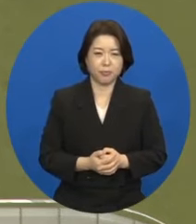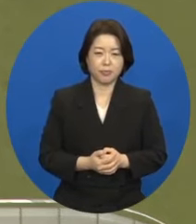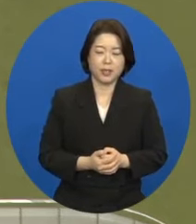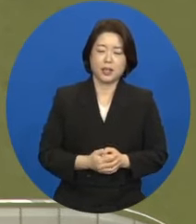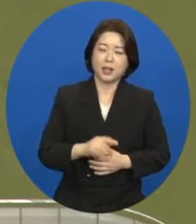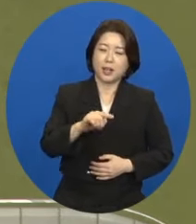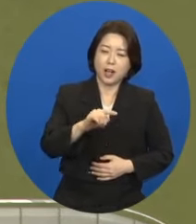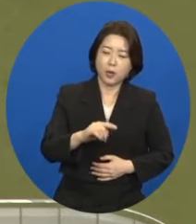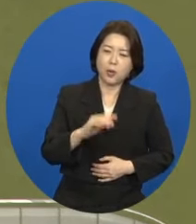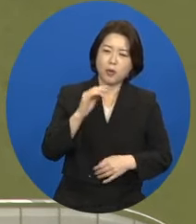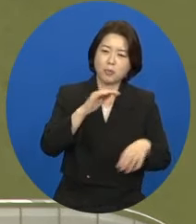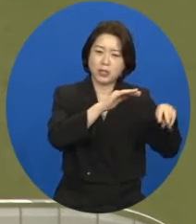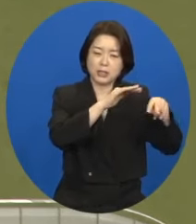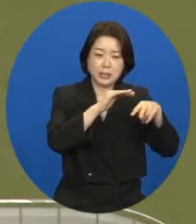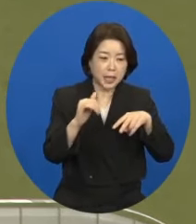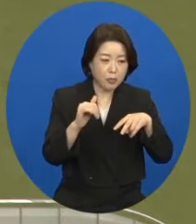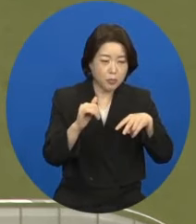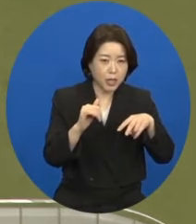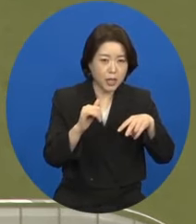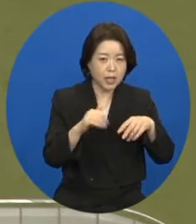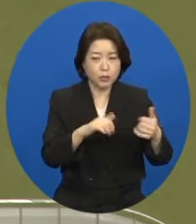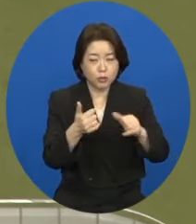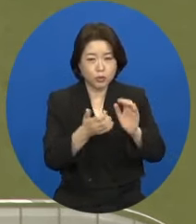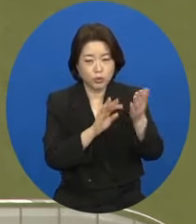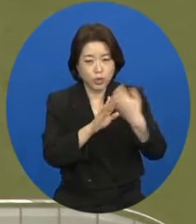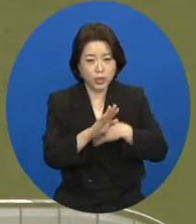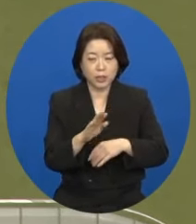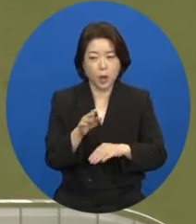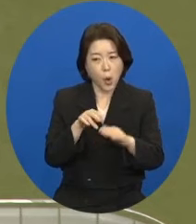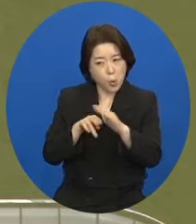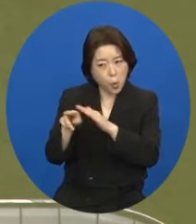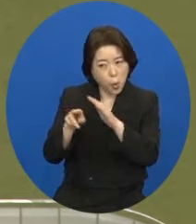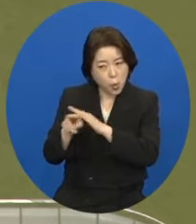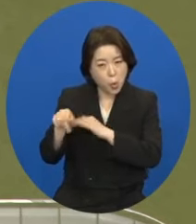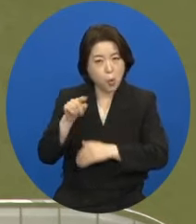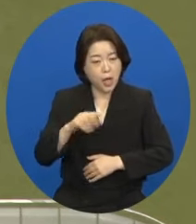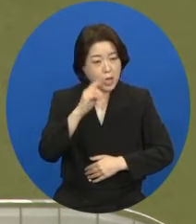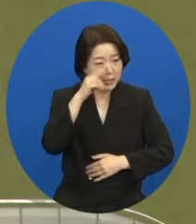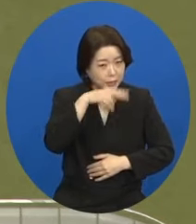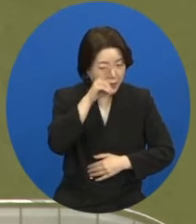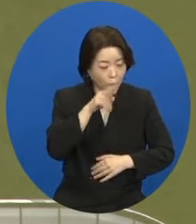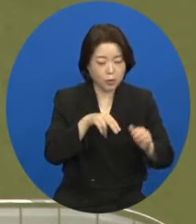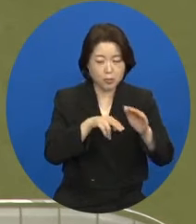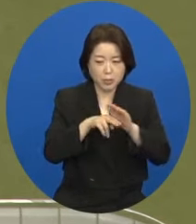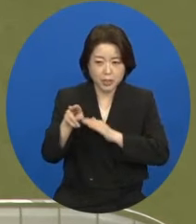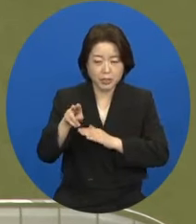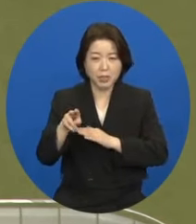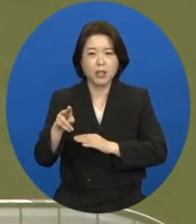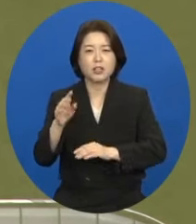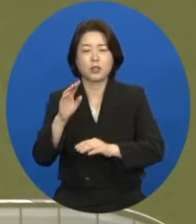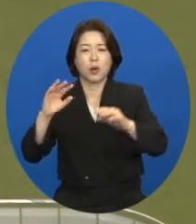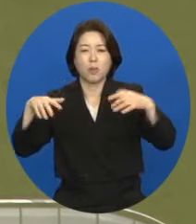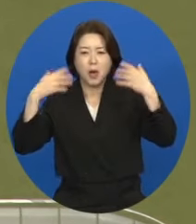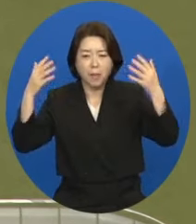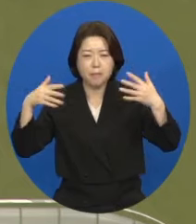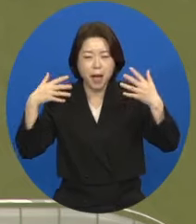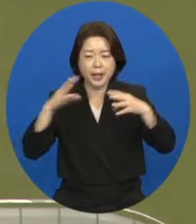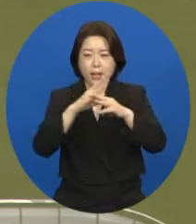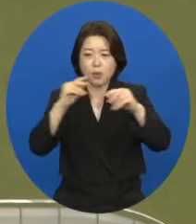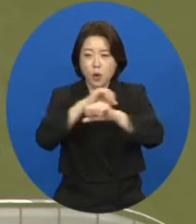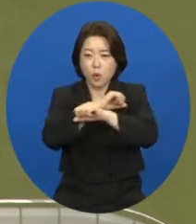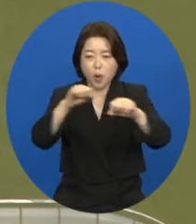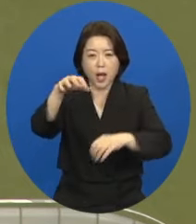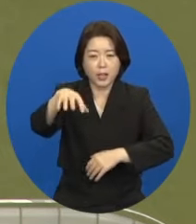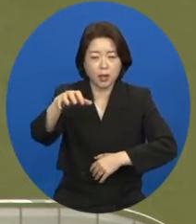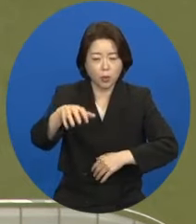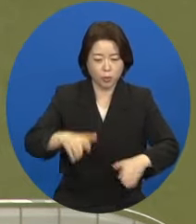더 깊은 남쪽으로 피신을 가게 됩니다. 바란 광야라고 하는 것입니다. 거의 뭐 이집트에 가까운 쪽인데요.